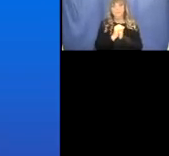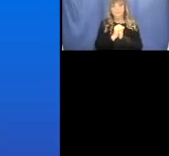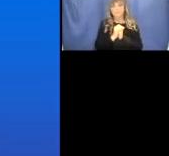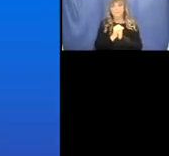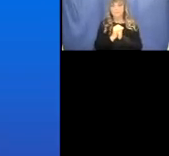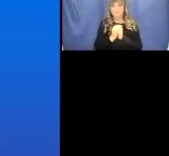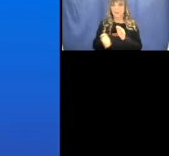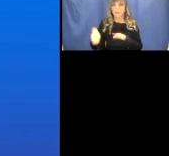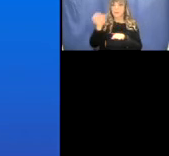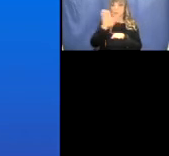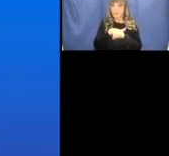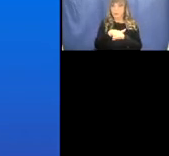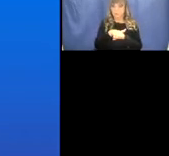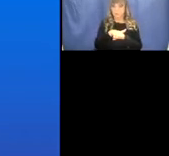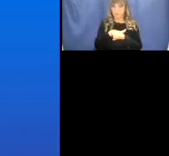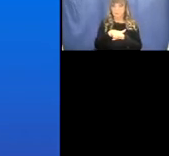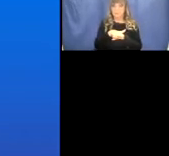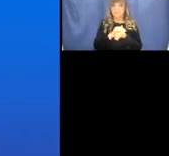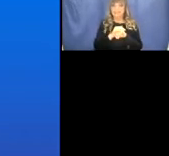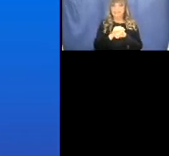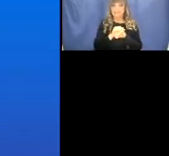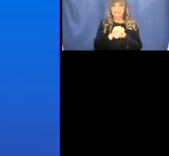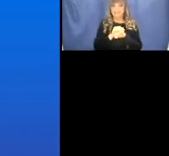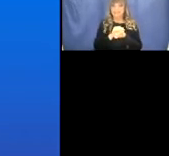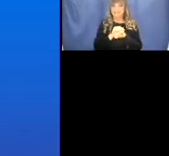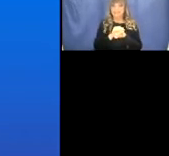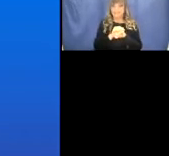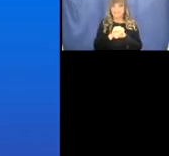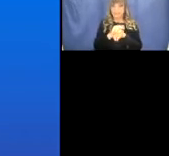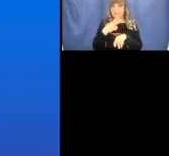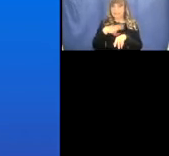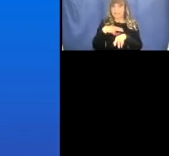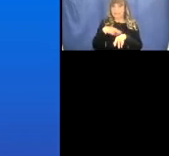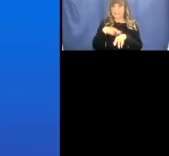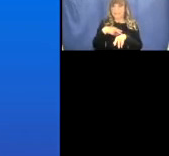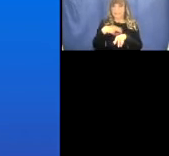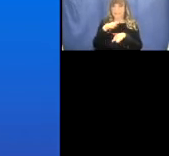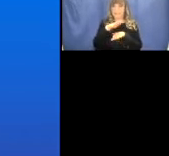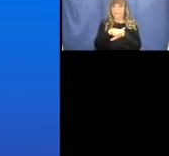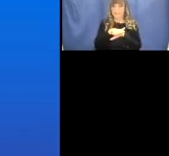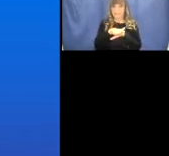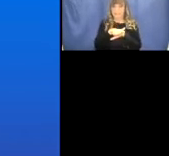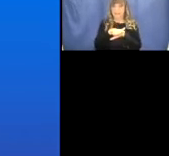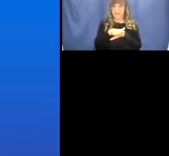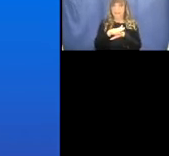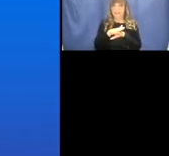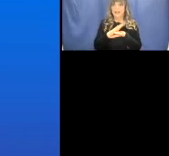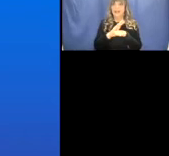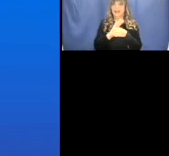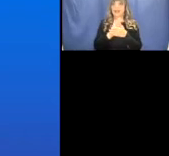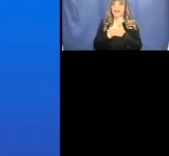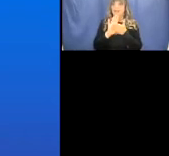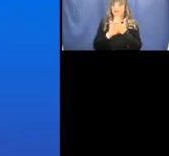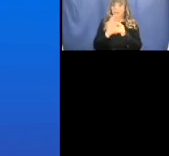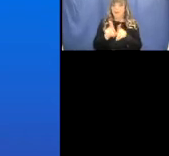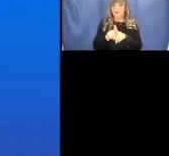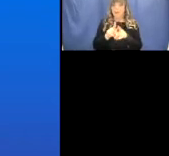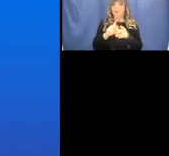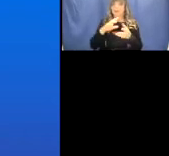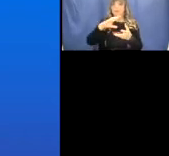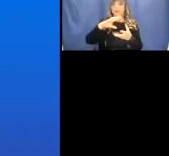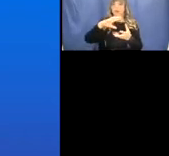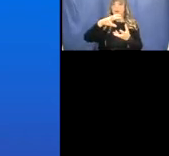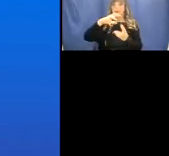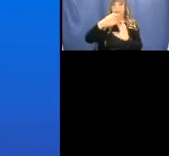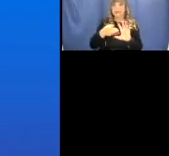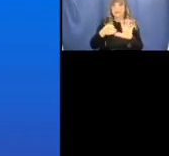sovrapposta alle a se stessa diciamo le facce omologhe mediante rotazioni di 90